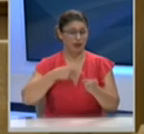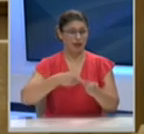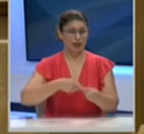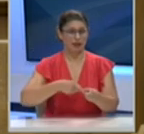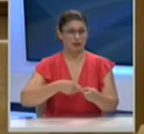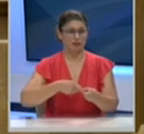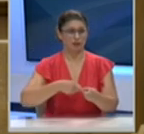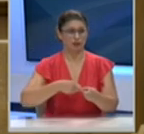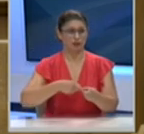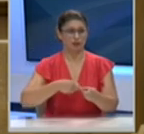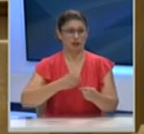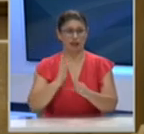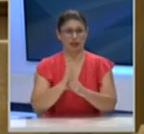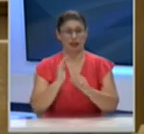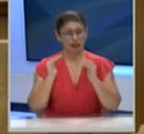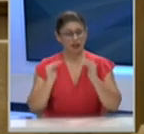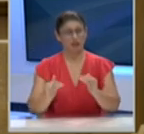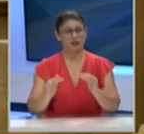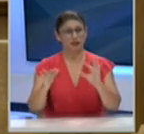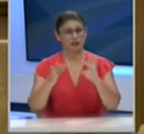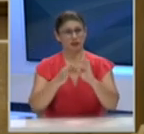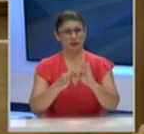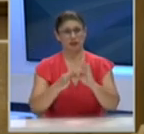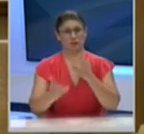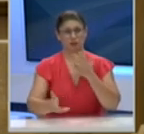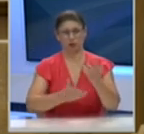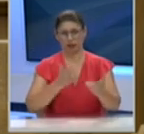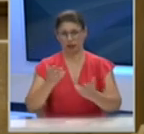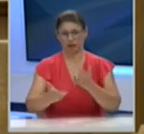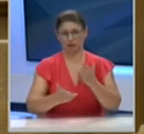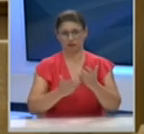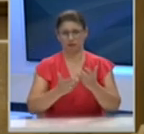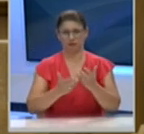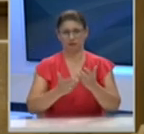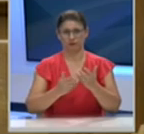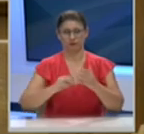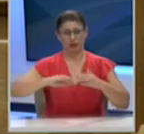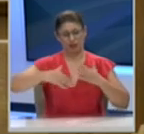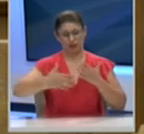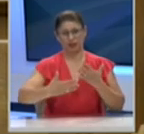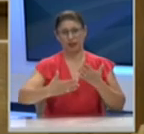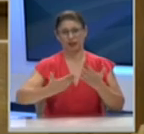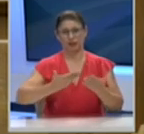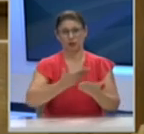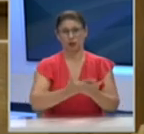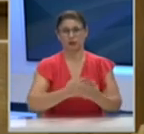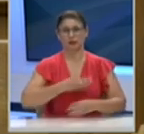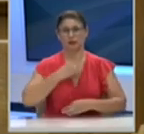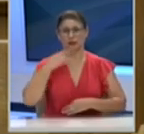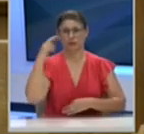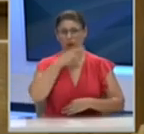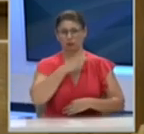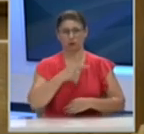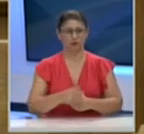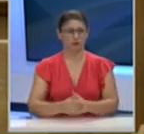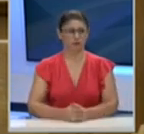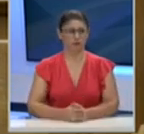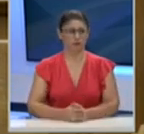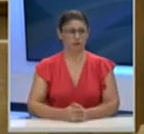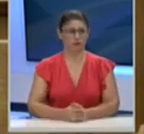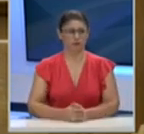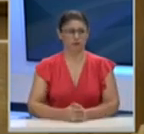εγκληματικές καταστάσεις συνδεδεμένες με πυρκαγιές Και δέκατη πρόταση, κύριε Πρωθυπουργέ, θα